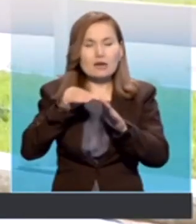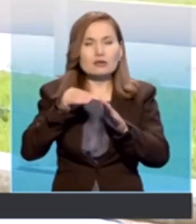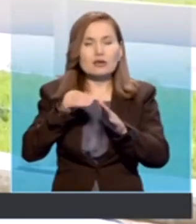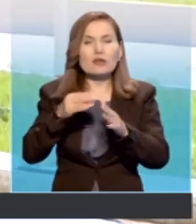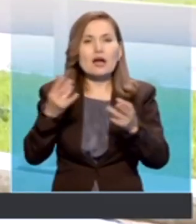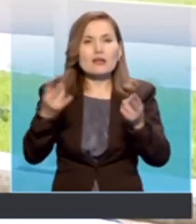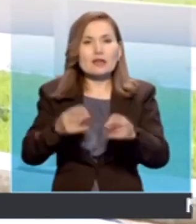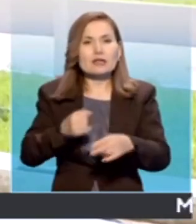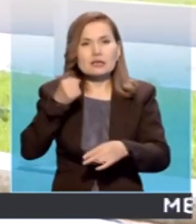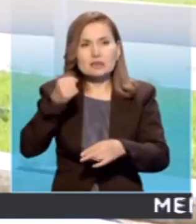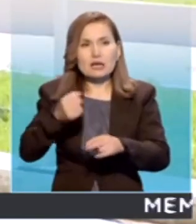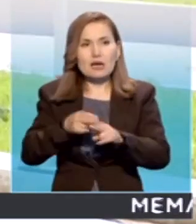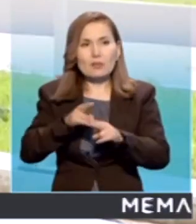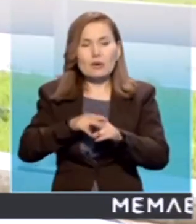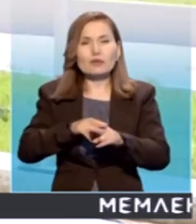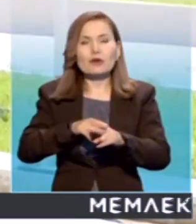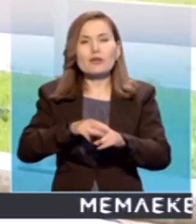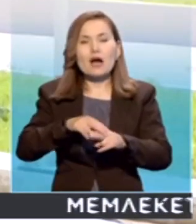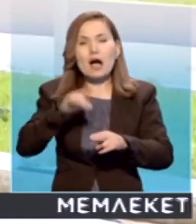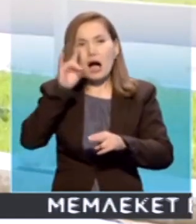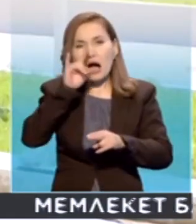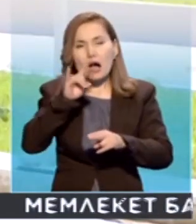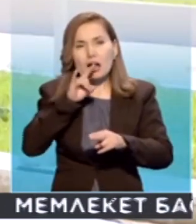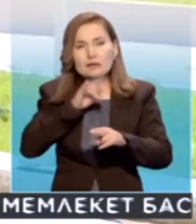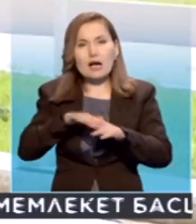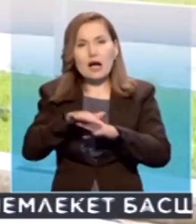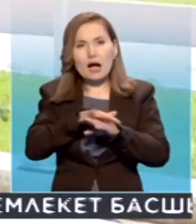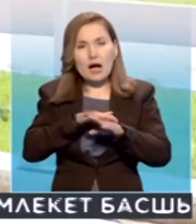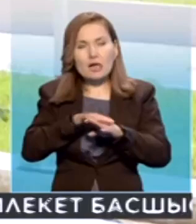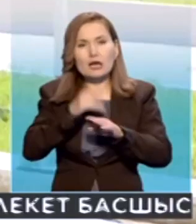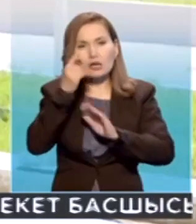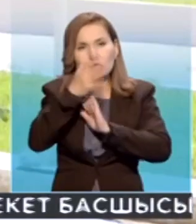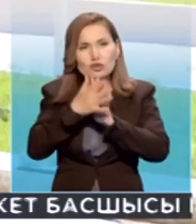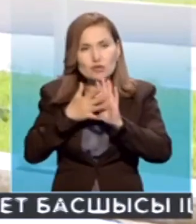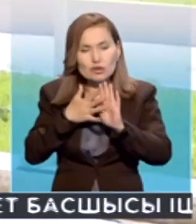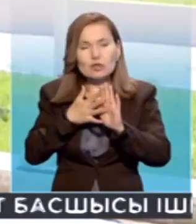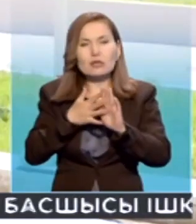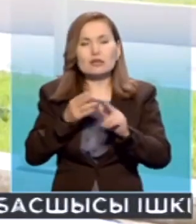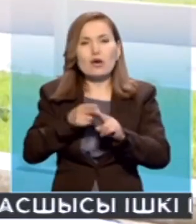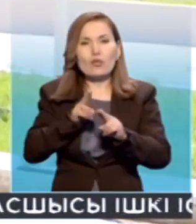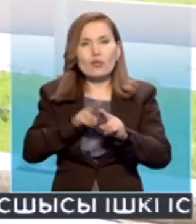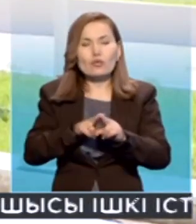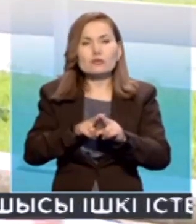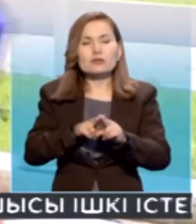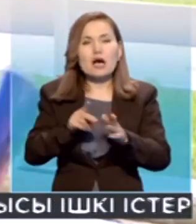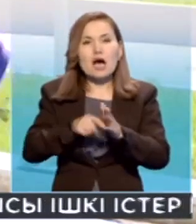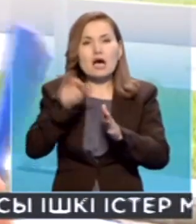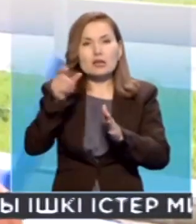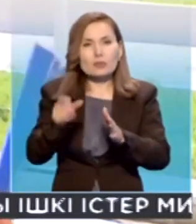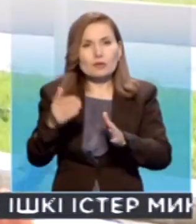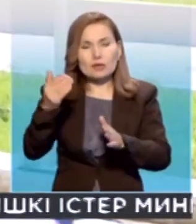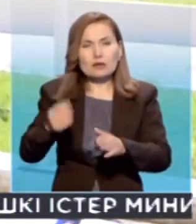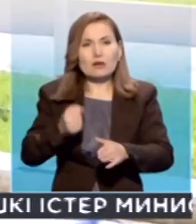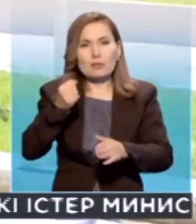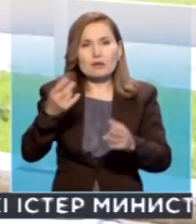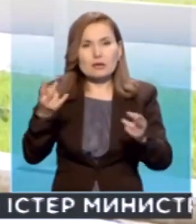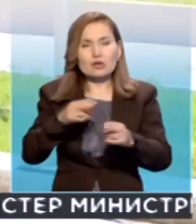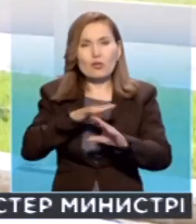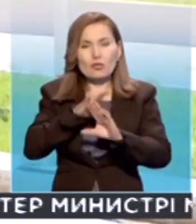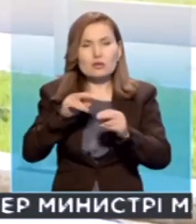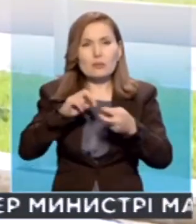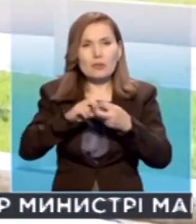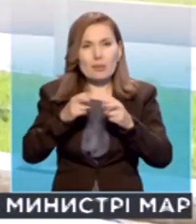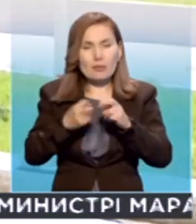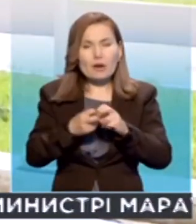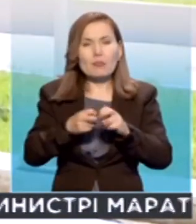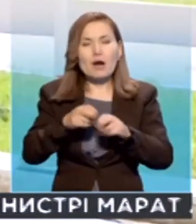адам, халықтың арасында жүргендіктен халықты түсінетін адам. Сол халықпен өмір сүріп, халықпен су ішіп жүрген адам ол міндетті түрде соның жағдайын біліп,